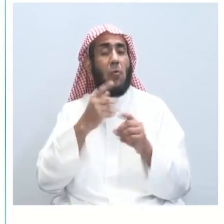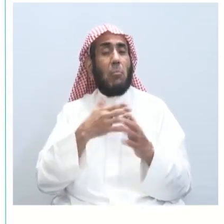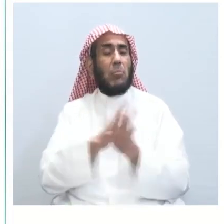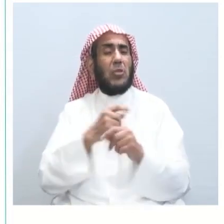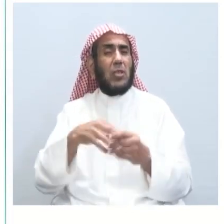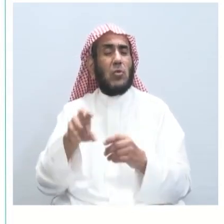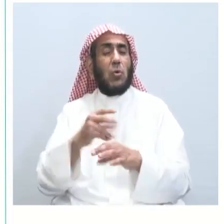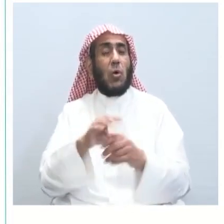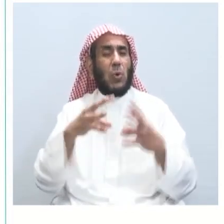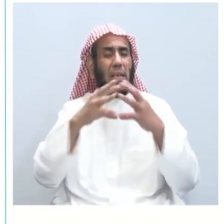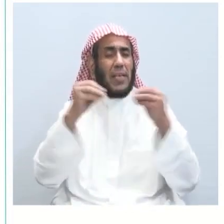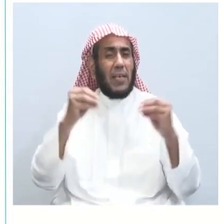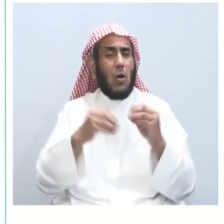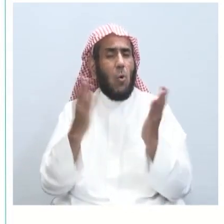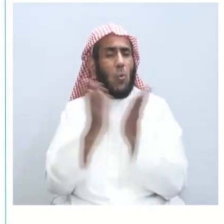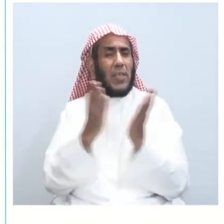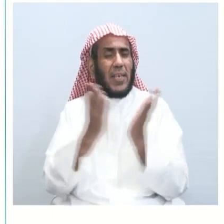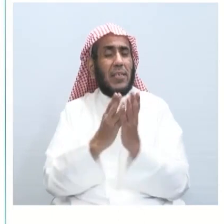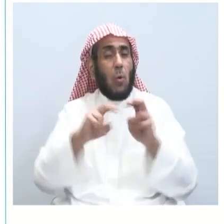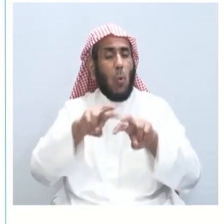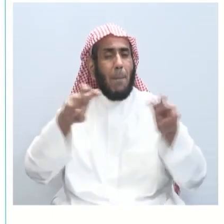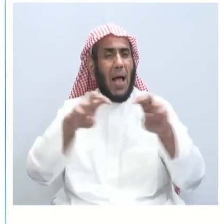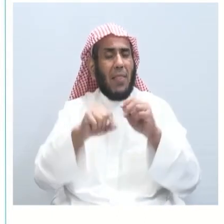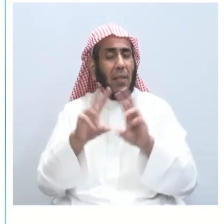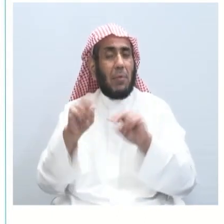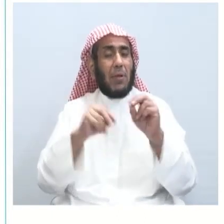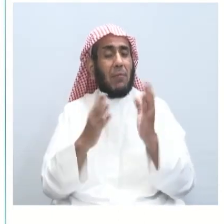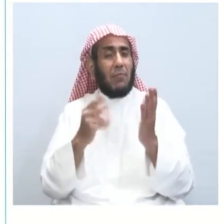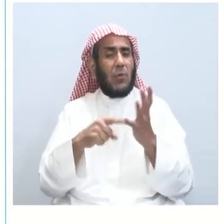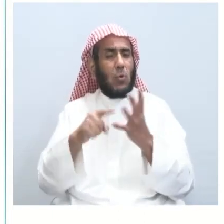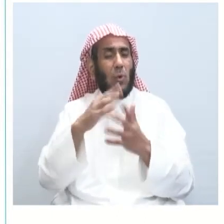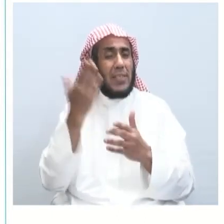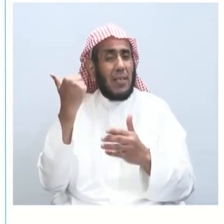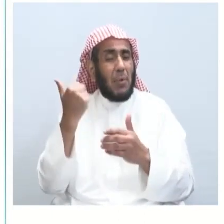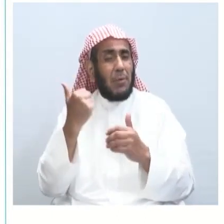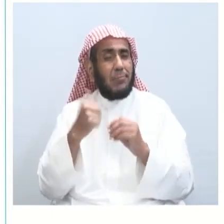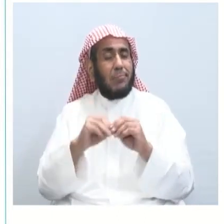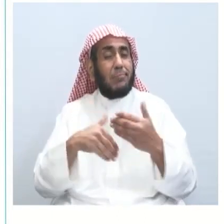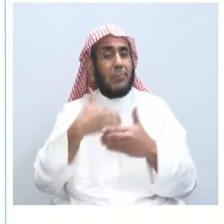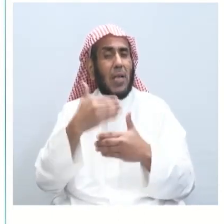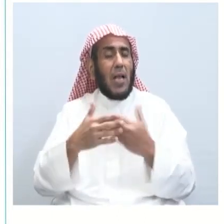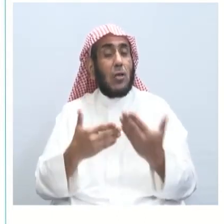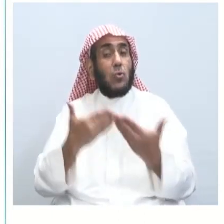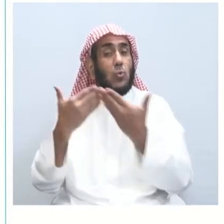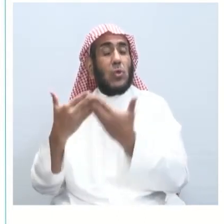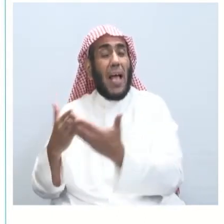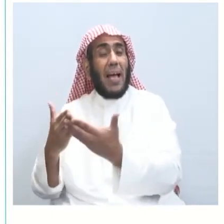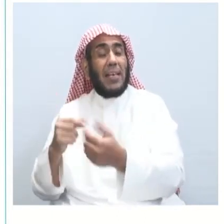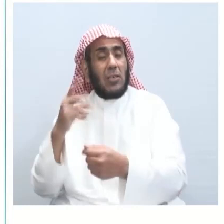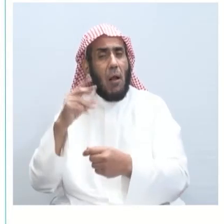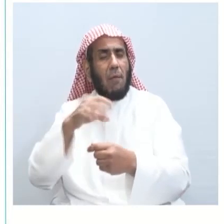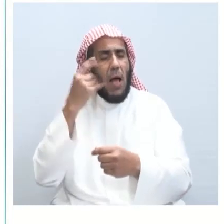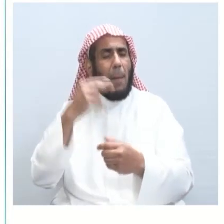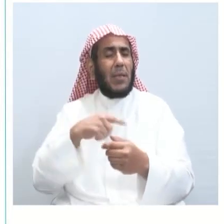وتقوم بتحليل والدراسه والبحث كما ذكرنا في الخطوات السابقه وبالتالي يساعدها في فم